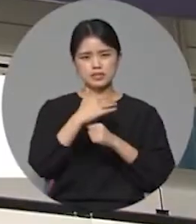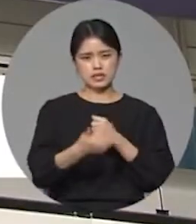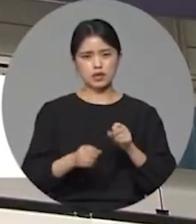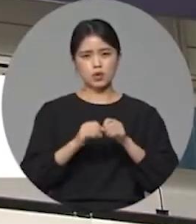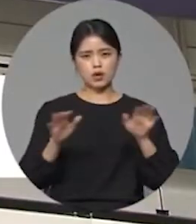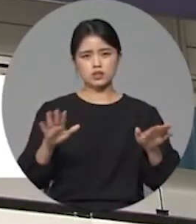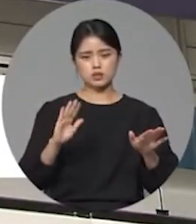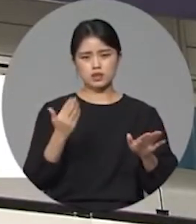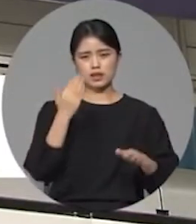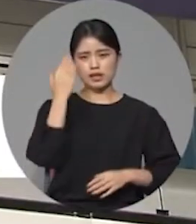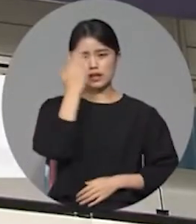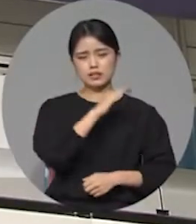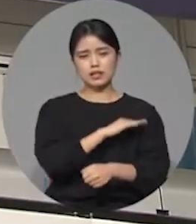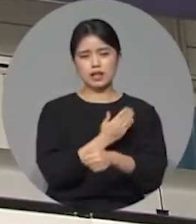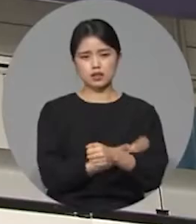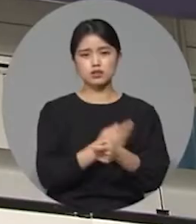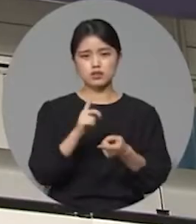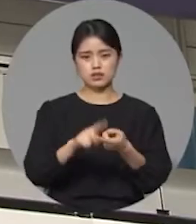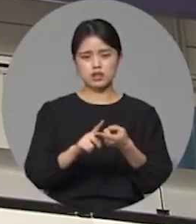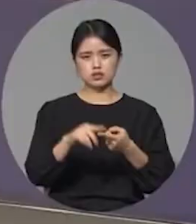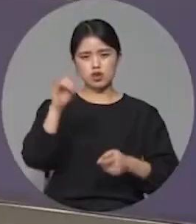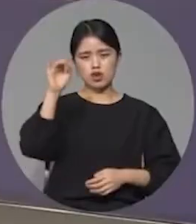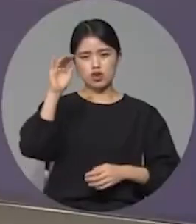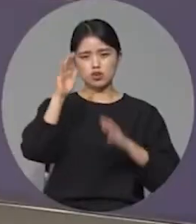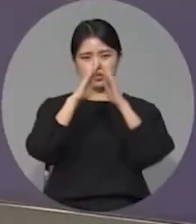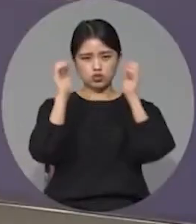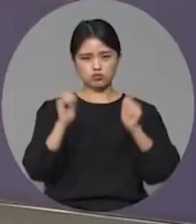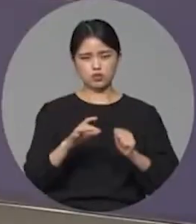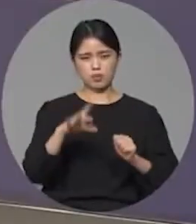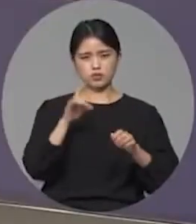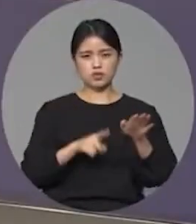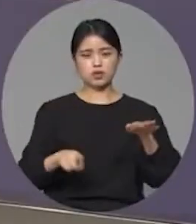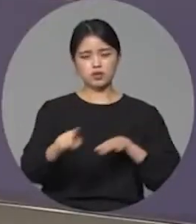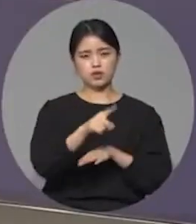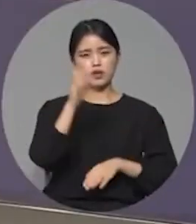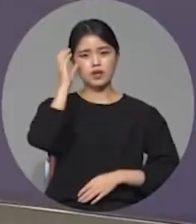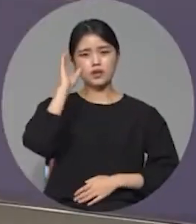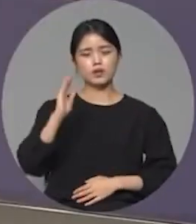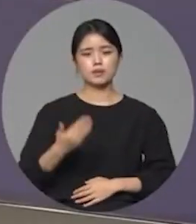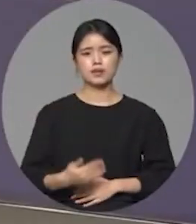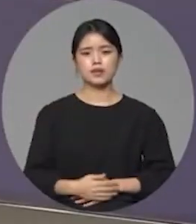확대되는 청정에너지 시장을 전북이 선점하는 기회가 될 것으로 기대됩니다.